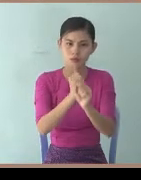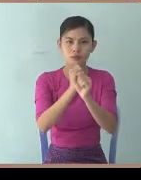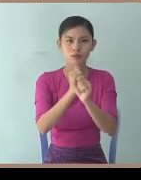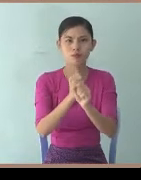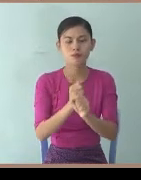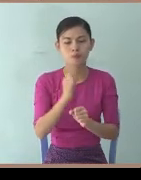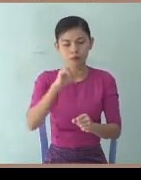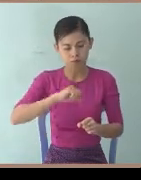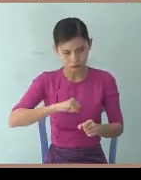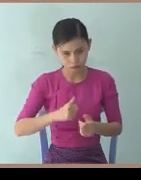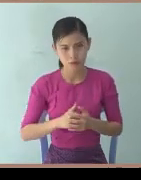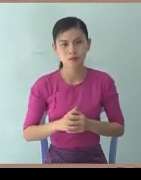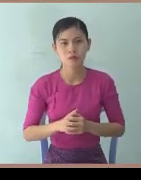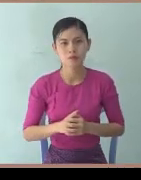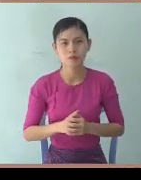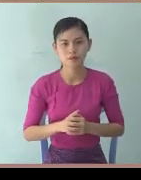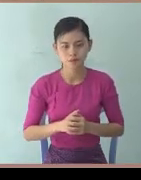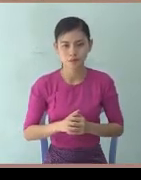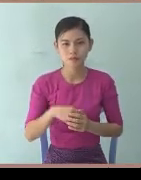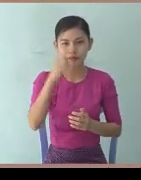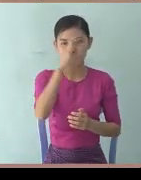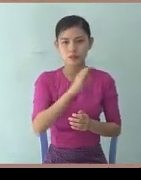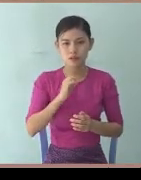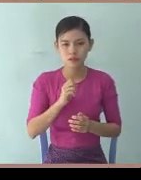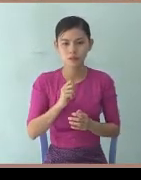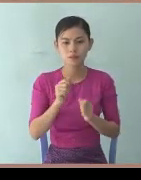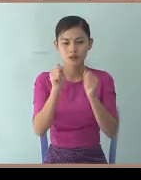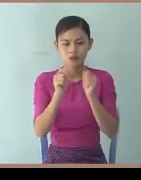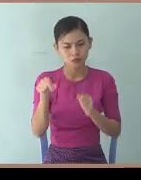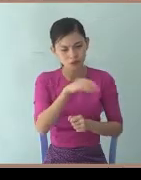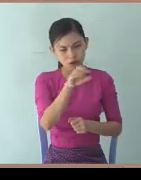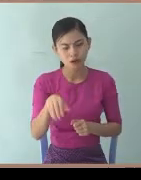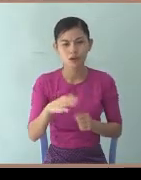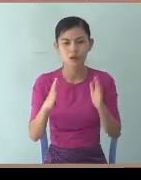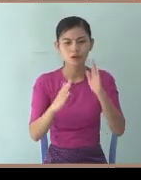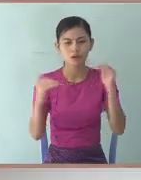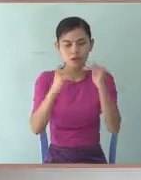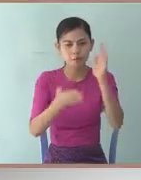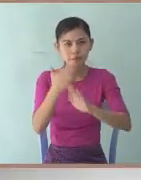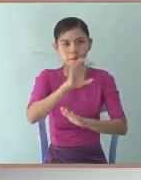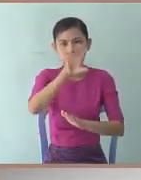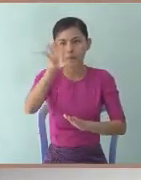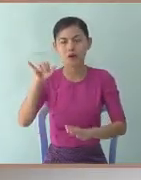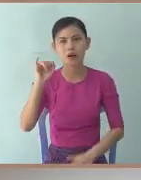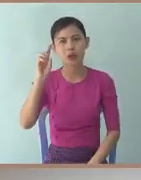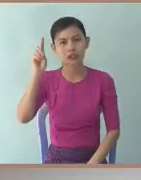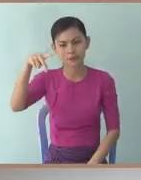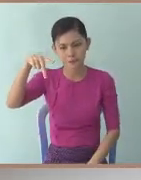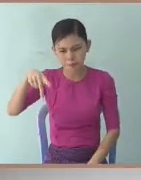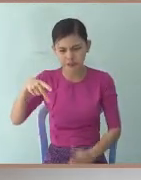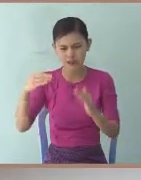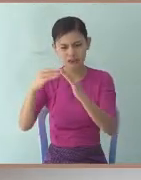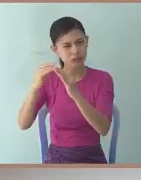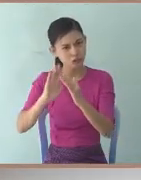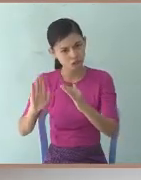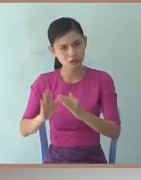ဟိုဟာလုပ်နေတယ်ပါလေပေါ့ဟုတ်ကဲ့ ကချင်ပြည်နယ်လူပြည်နယ်သားတွေက IDB မဖြစ်သင့်ဘူး Try